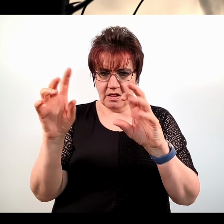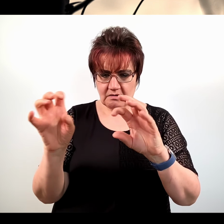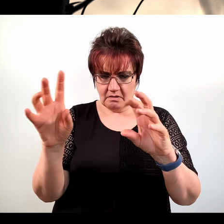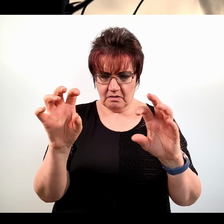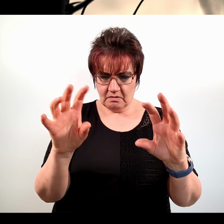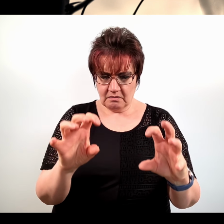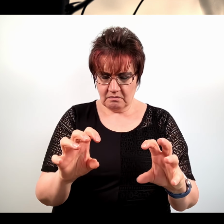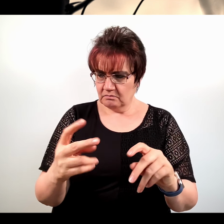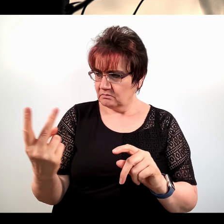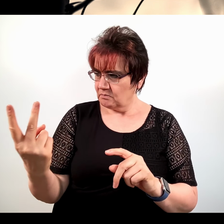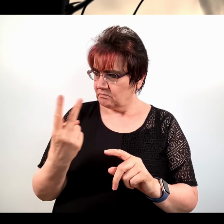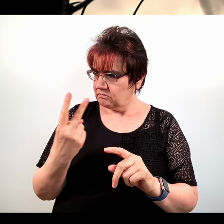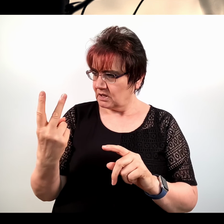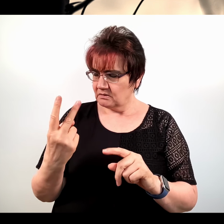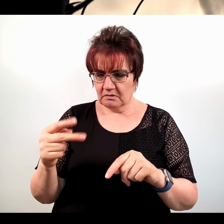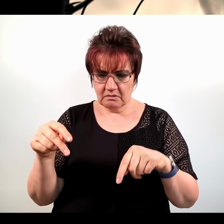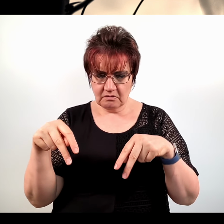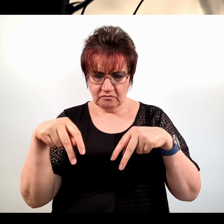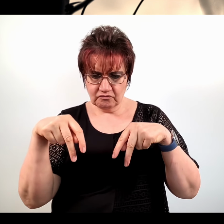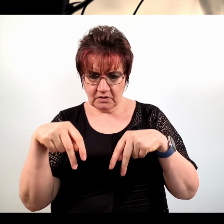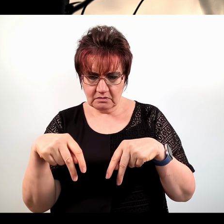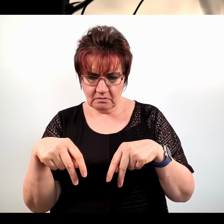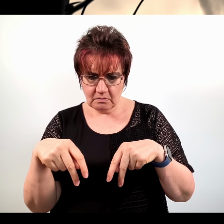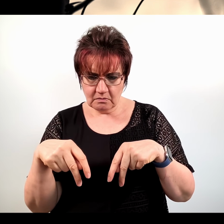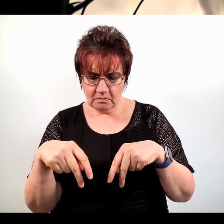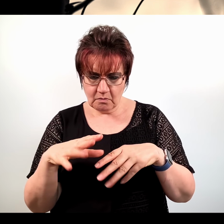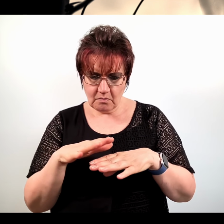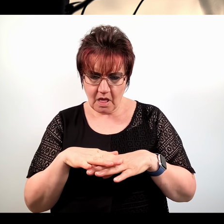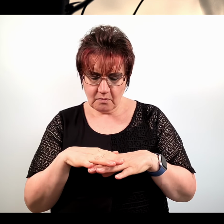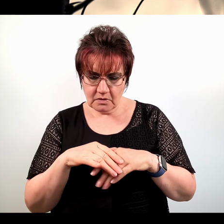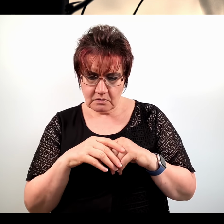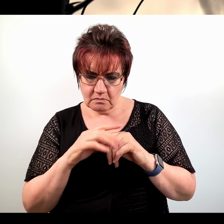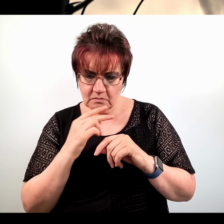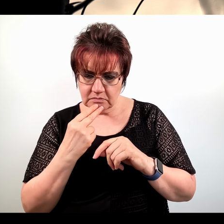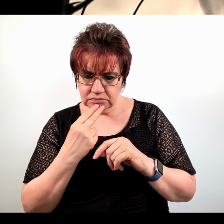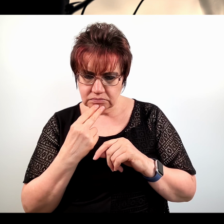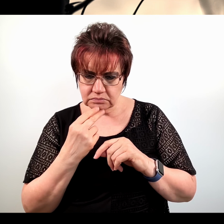Doch beide blieben still auf dem Grab sitzen.